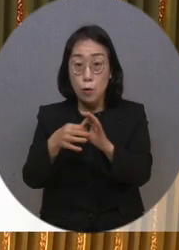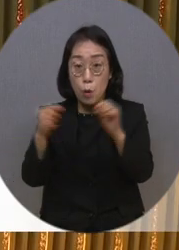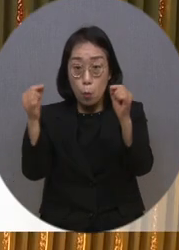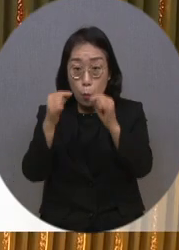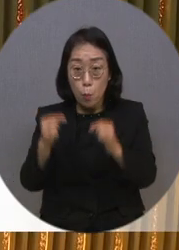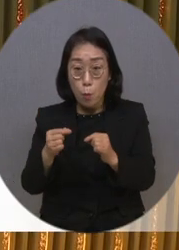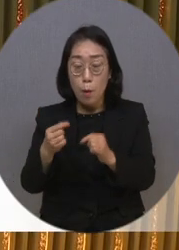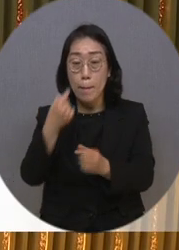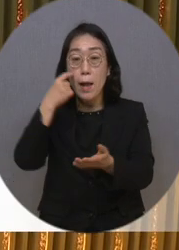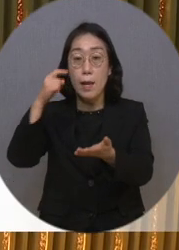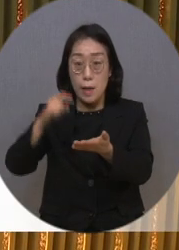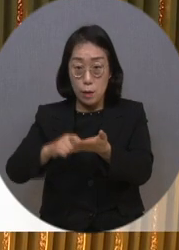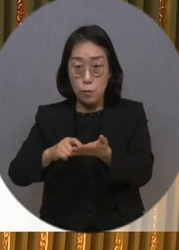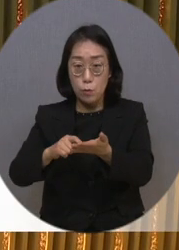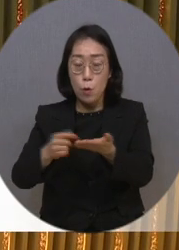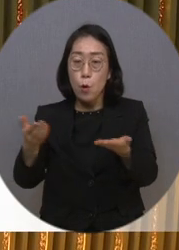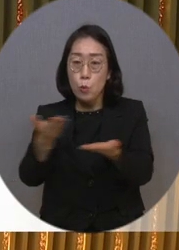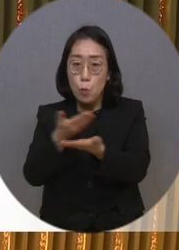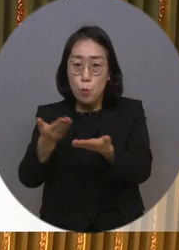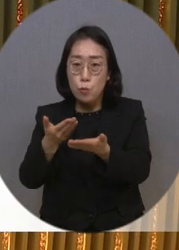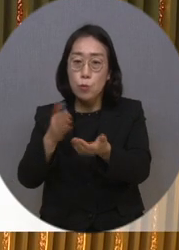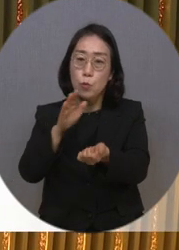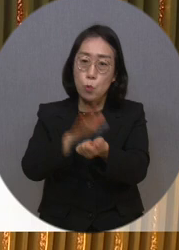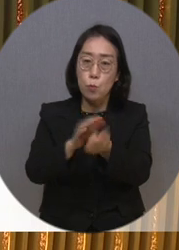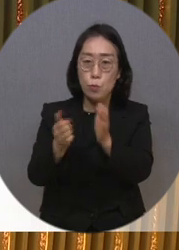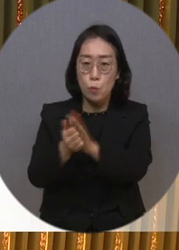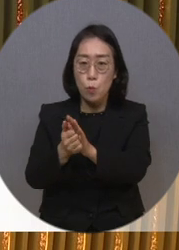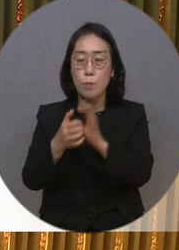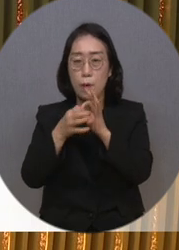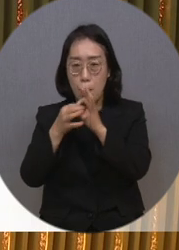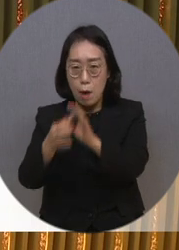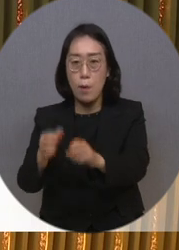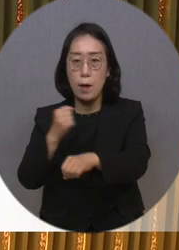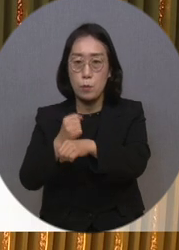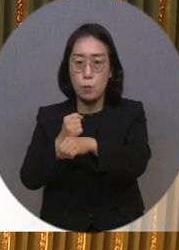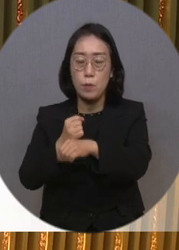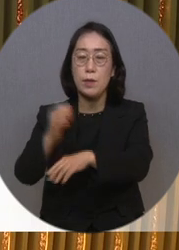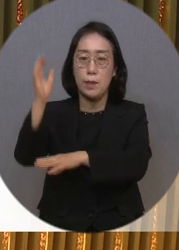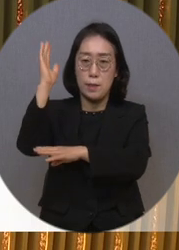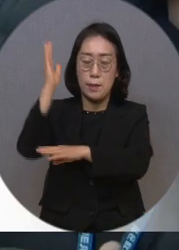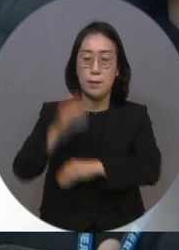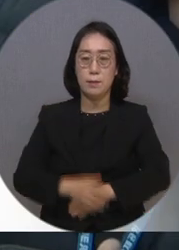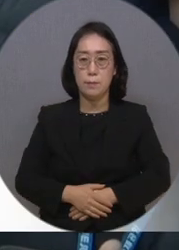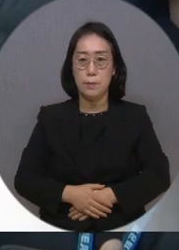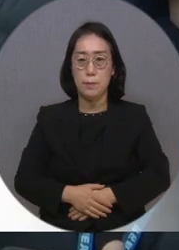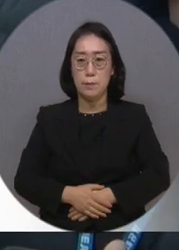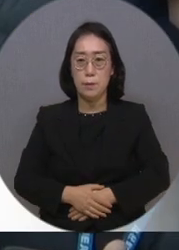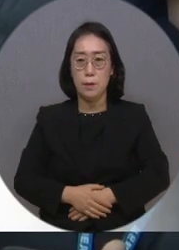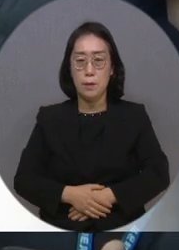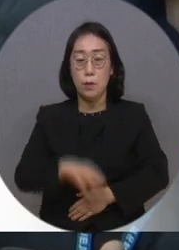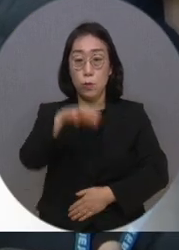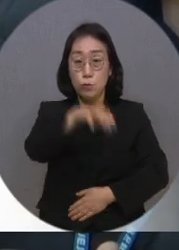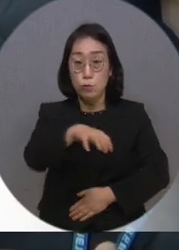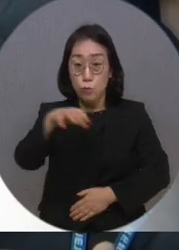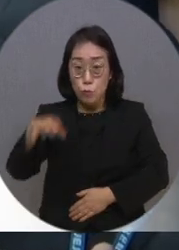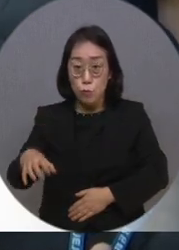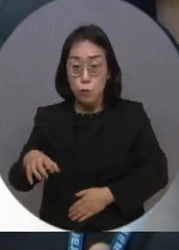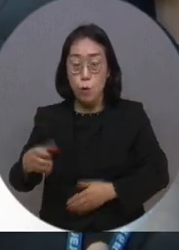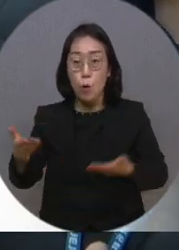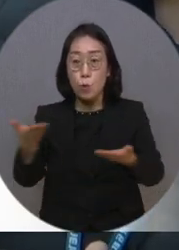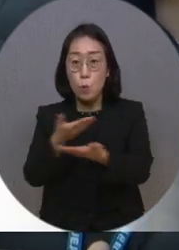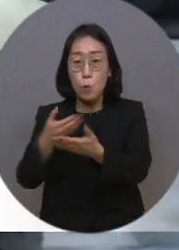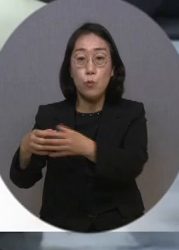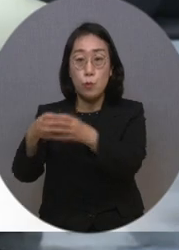다양한 분야에서 상호교류협력을 할 수 있도록 추진하겠다고 화답했습니다 고흥 제주 교류협력